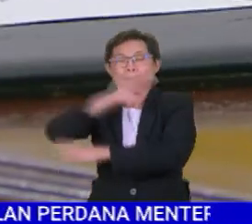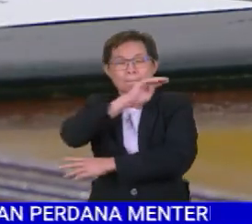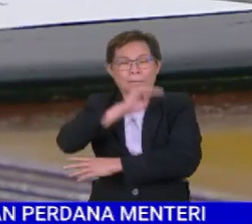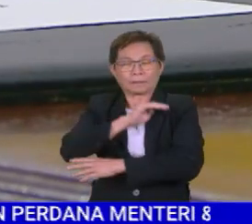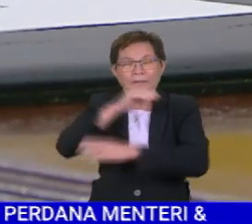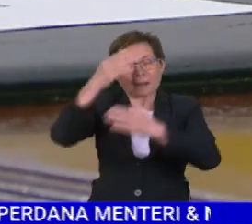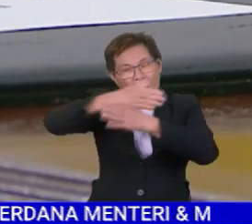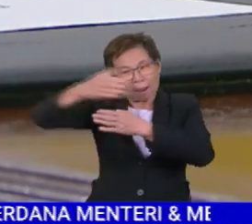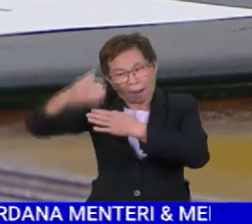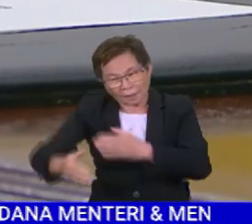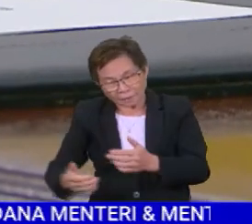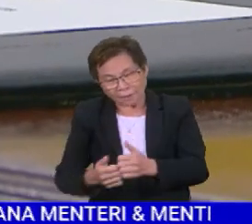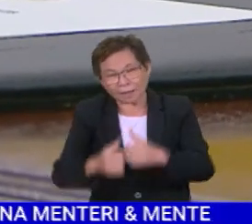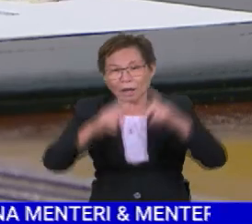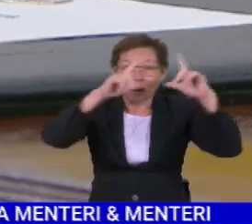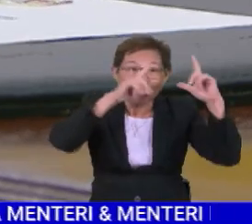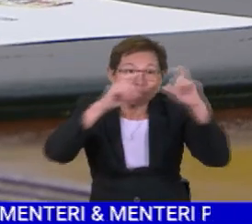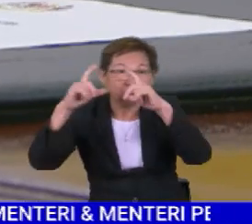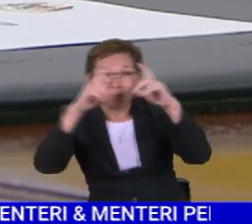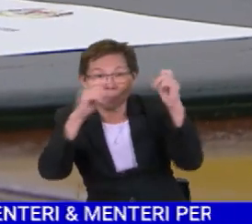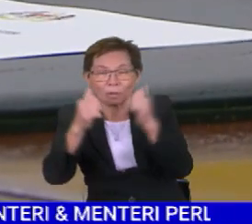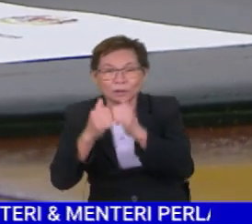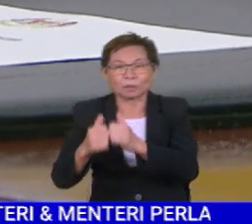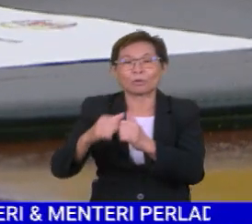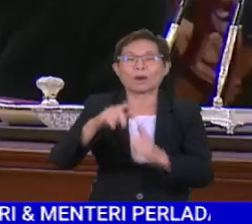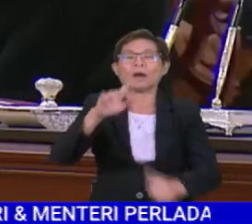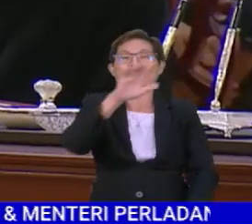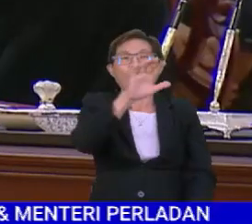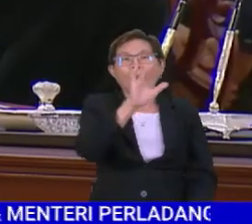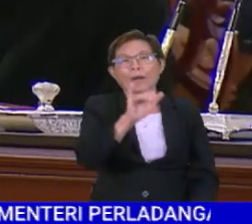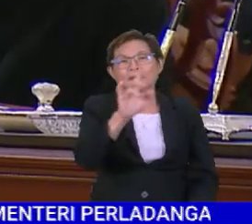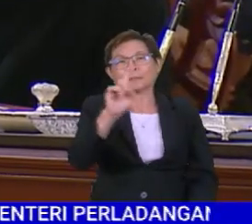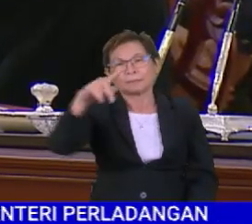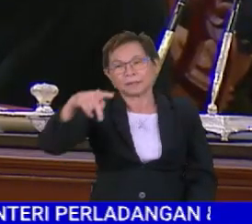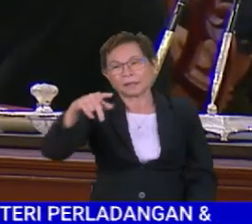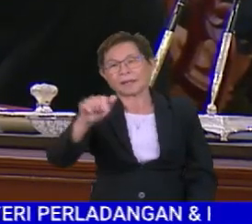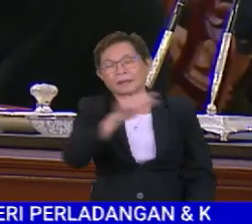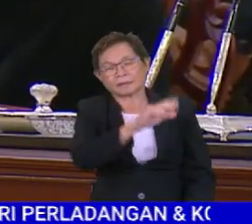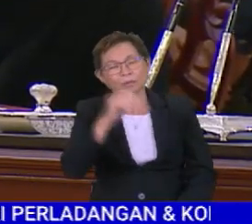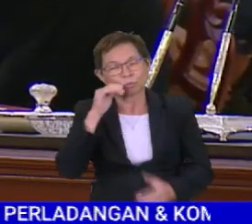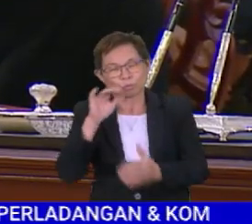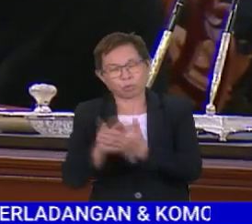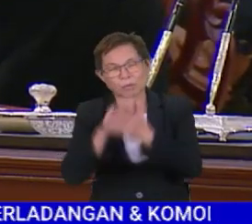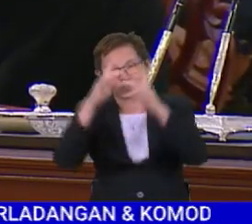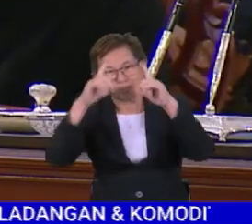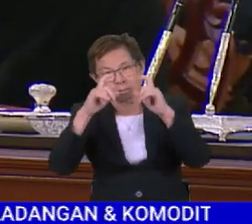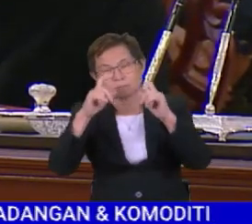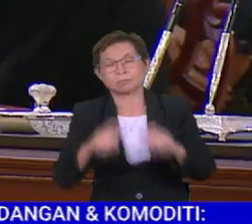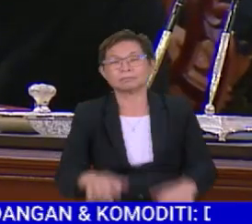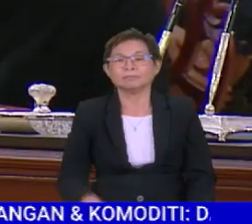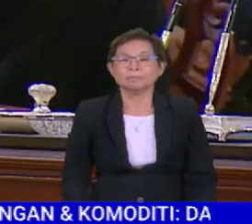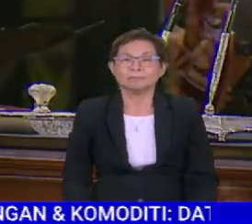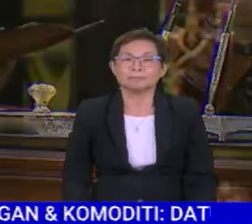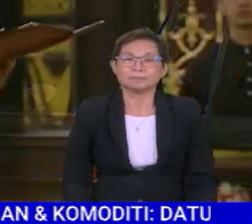sebelum diakhiri dengan sesi bergambar bersama Seri Paduka Berdua.